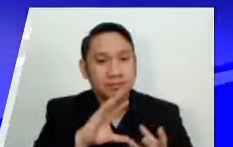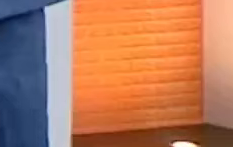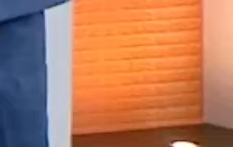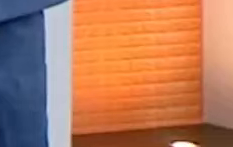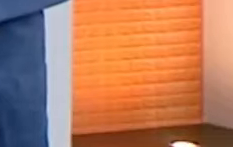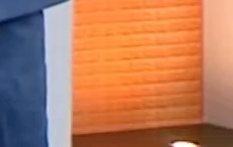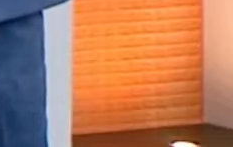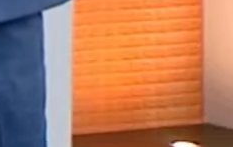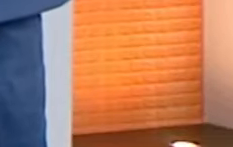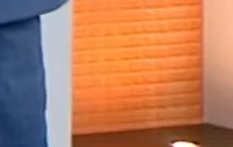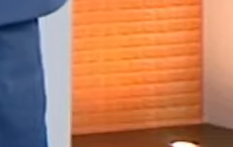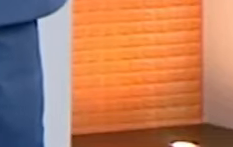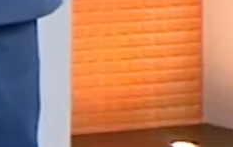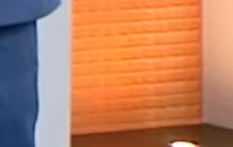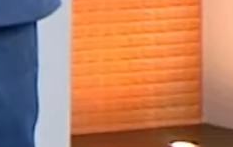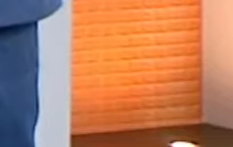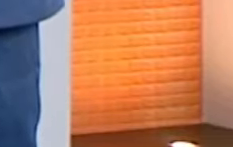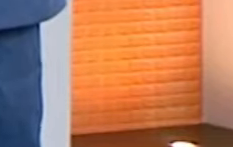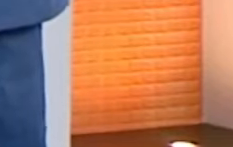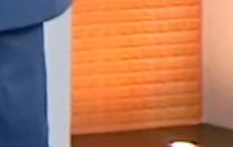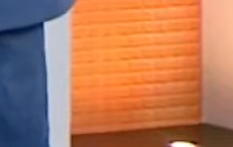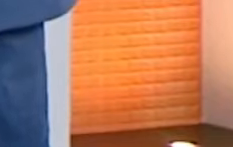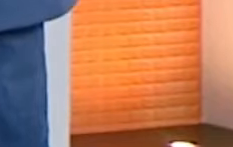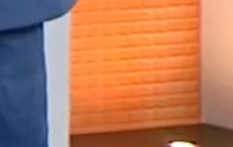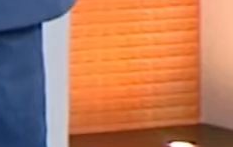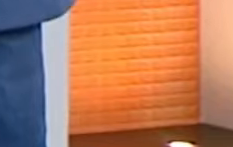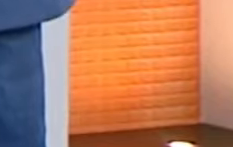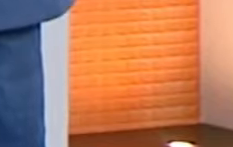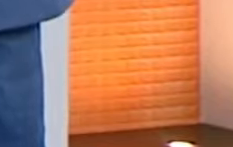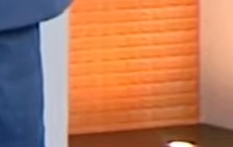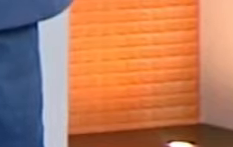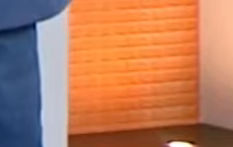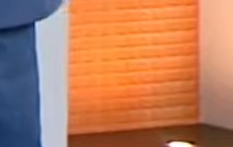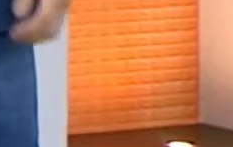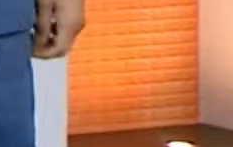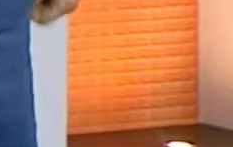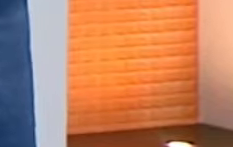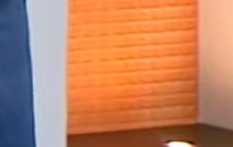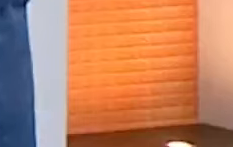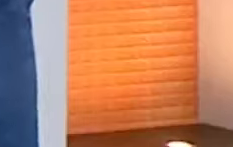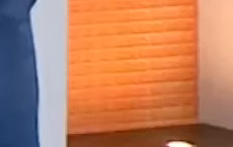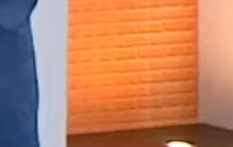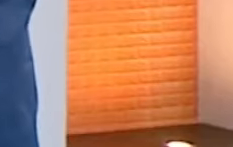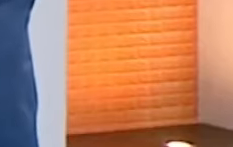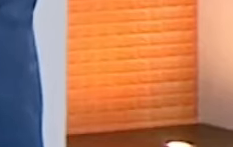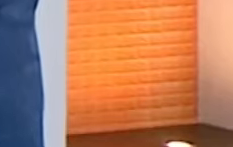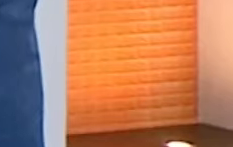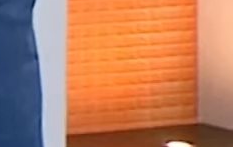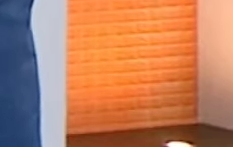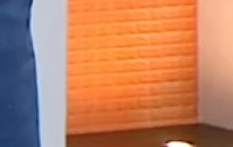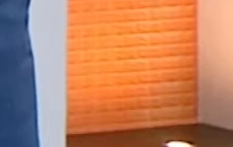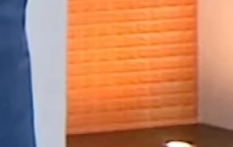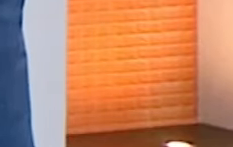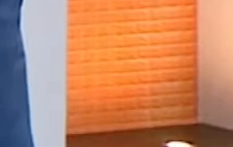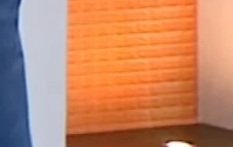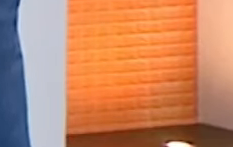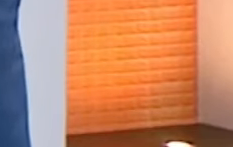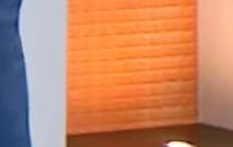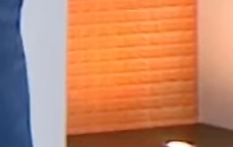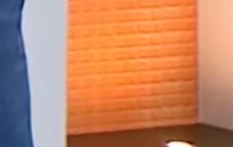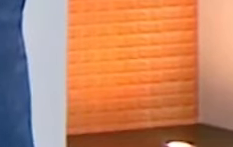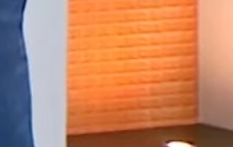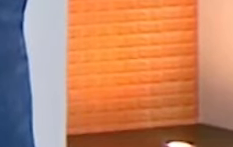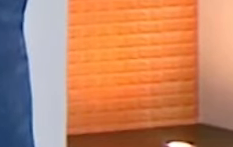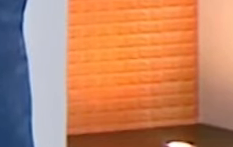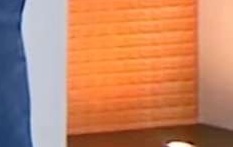News. Igan, mauna ka sa mga balita. Mag-subscribe sa GMA Integrated News sa YouTube. Sa mga kapuso abroad, subaybayan